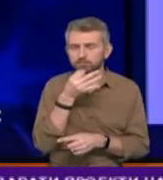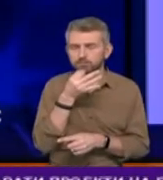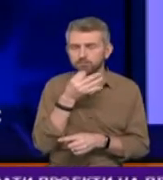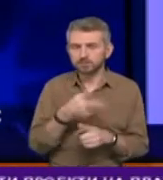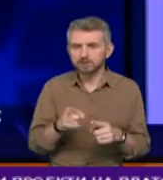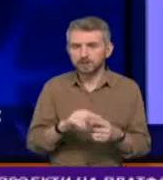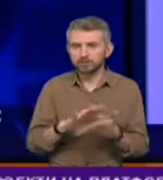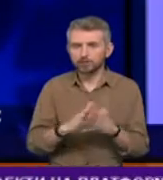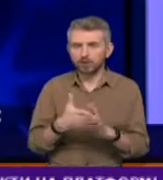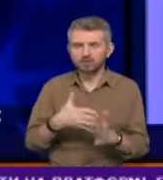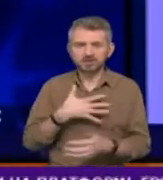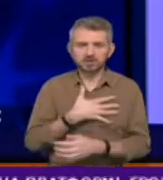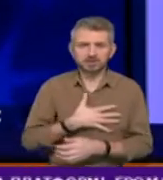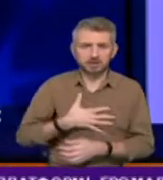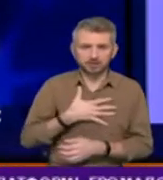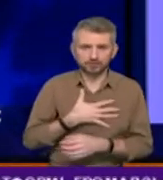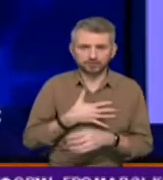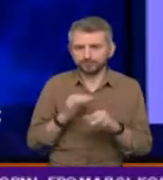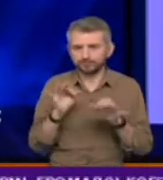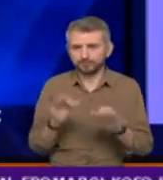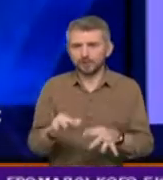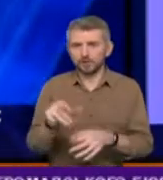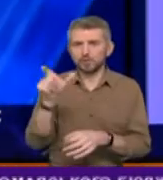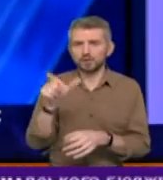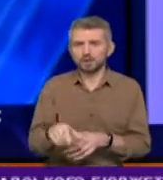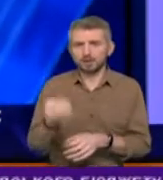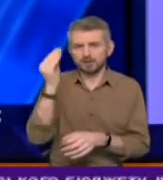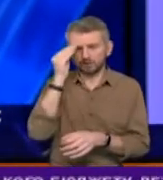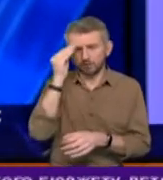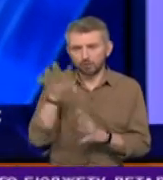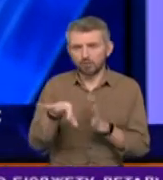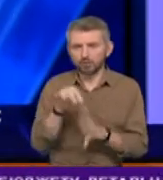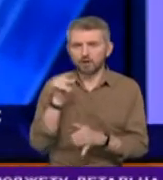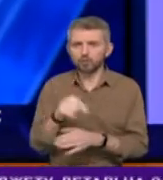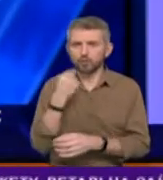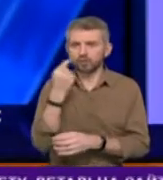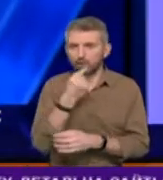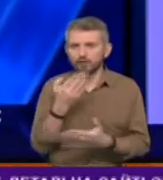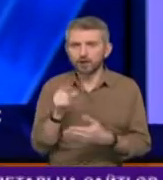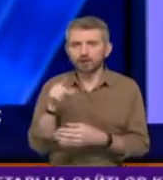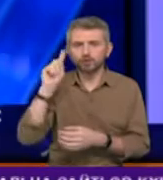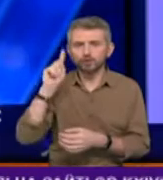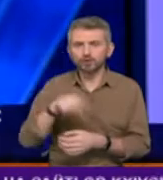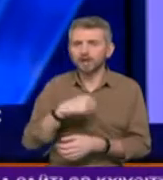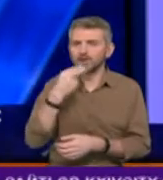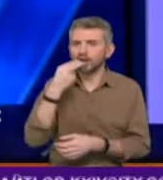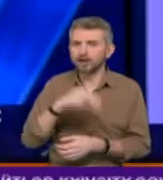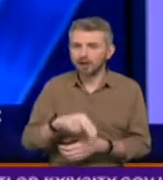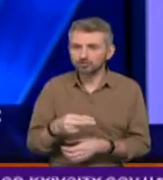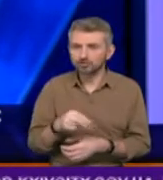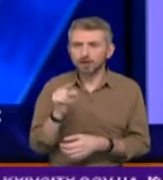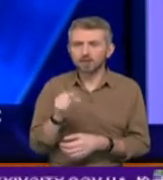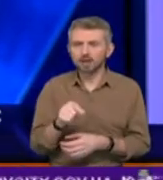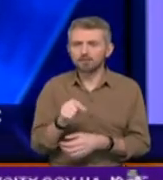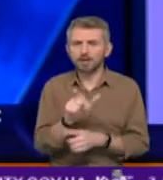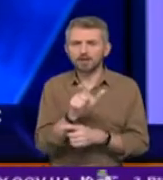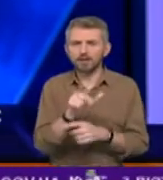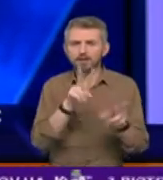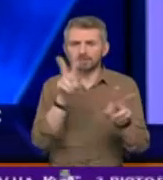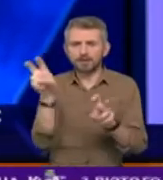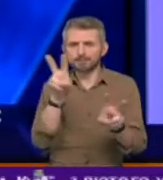дуже мінімальному рівні. Дійсно, там нові принципи, закладені в законі України про освіту, можуть стати для них проблемою.